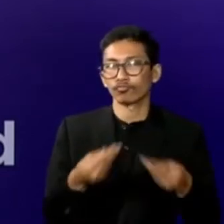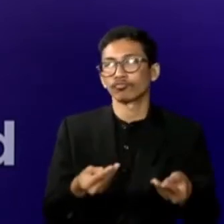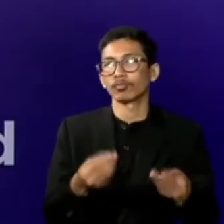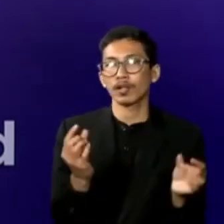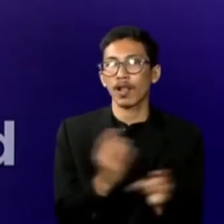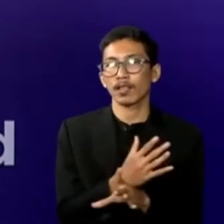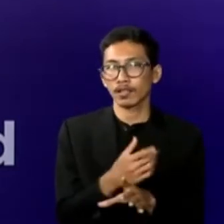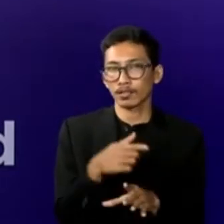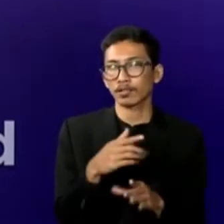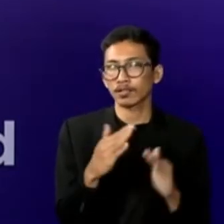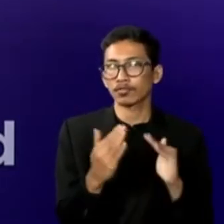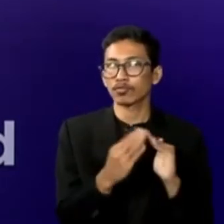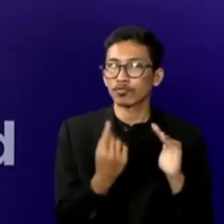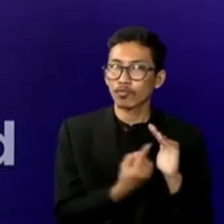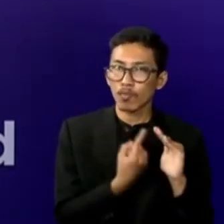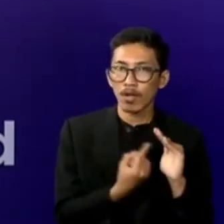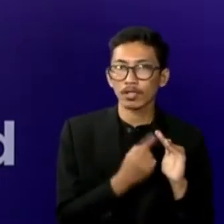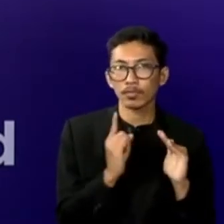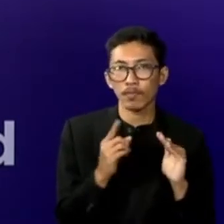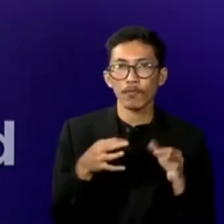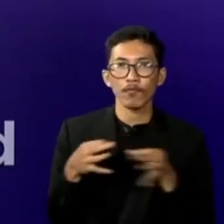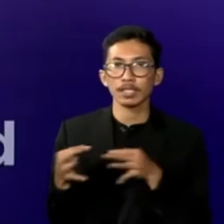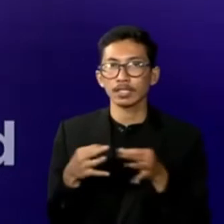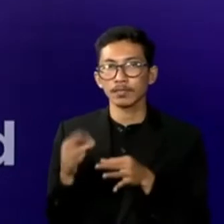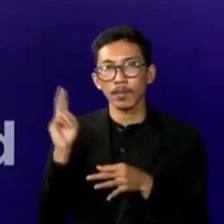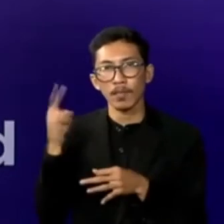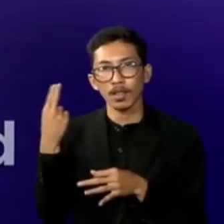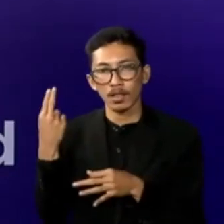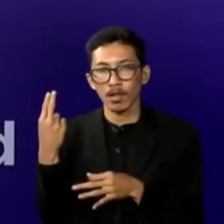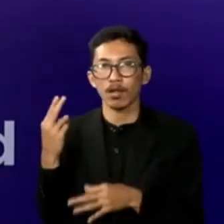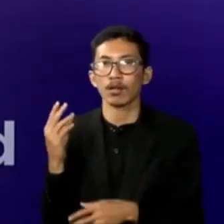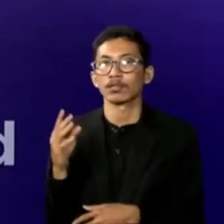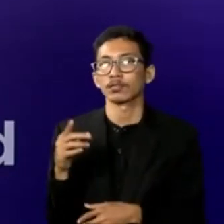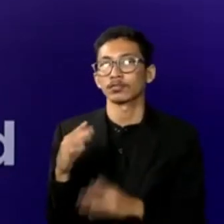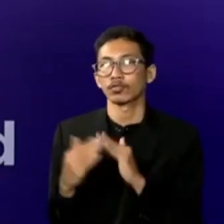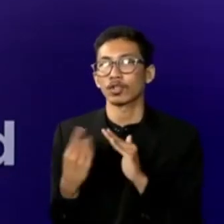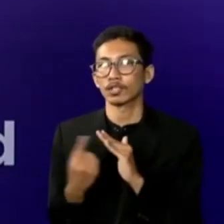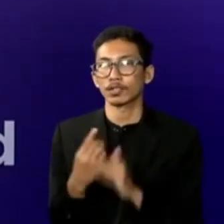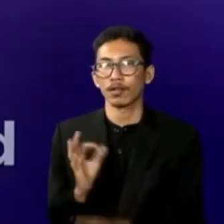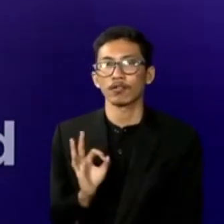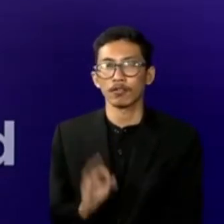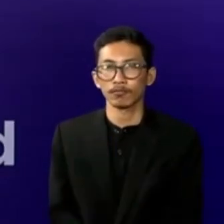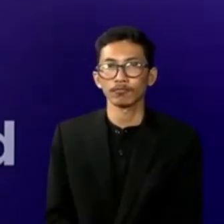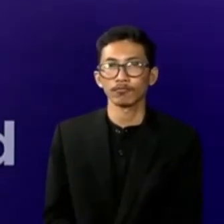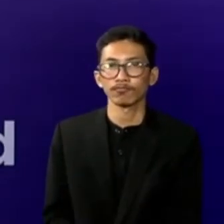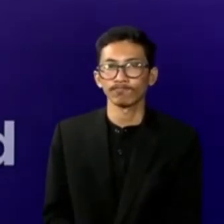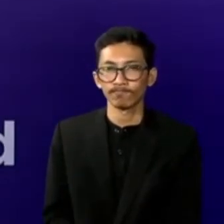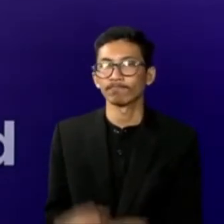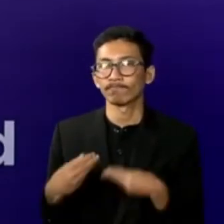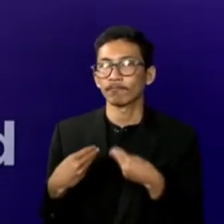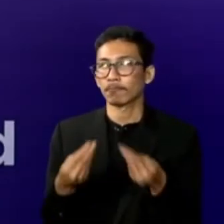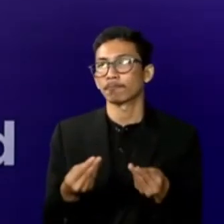melakukan isolasi Mandiri di rumah karena tidak ada fasilitas pemerintah untuk melakukan isolasi itu yang